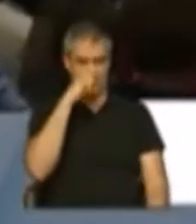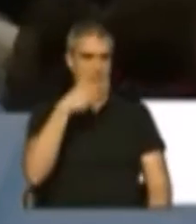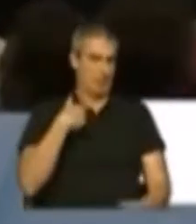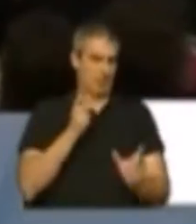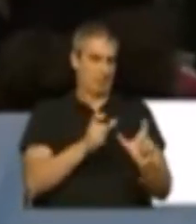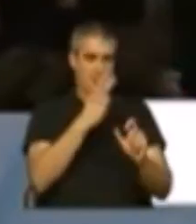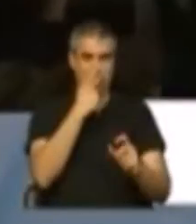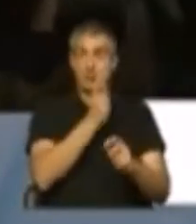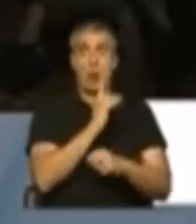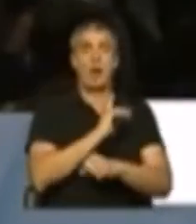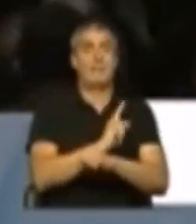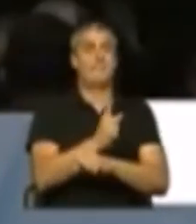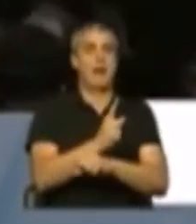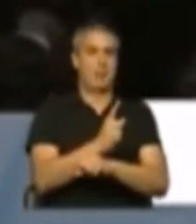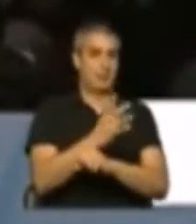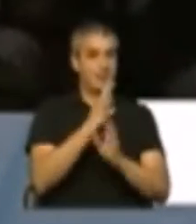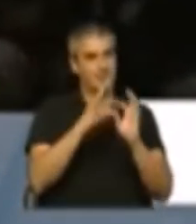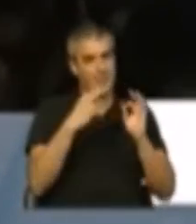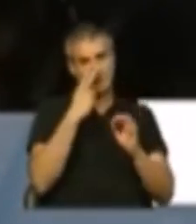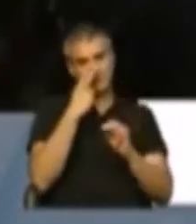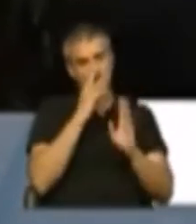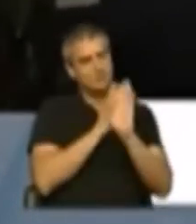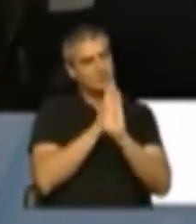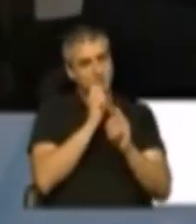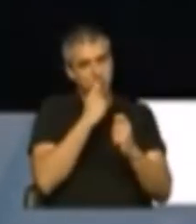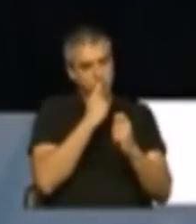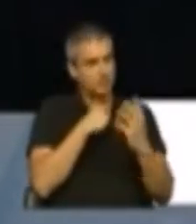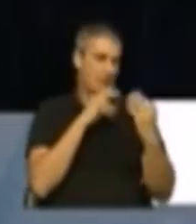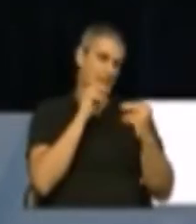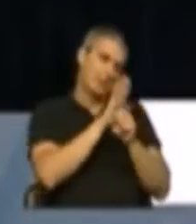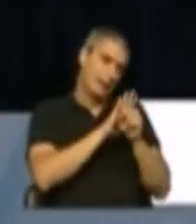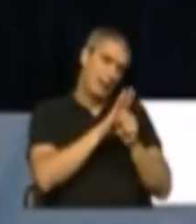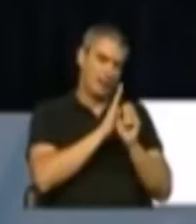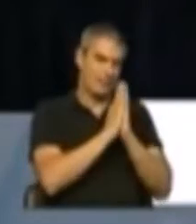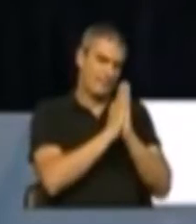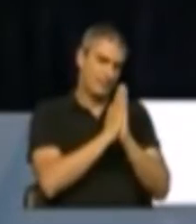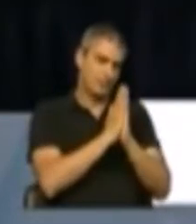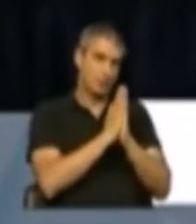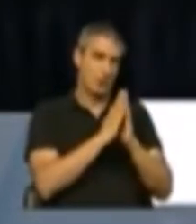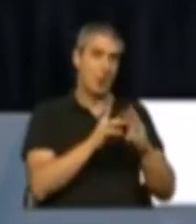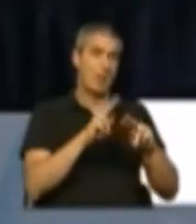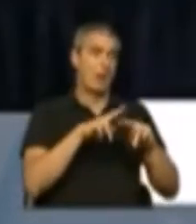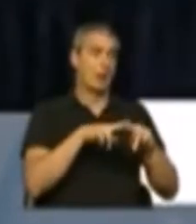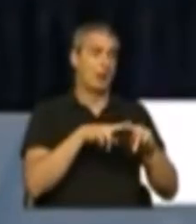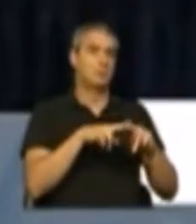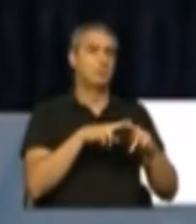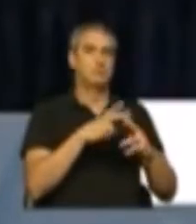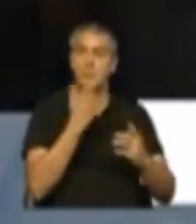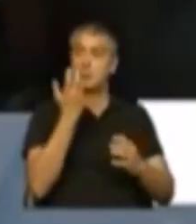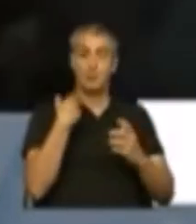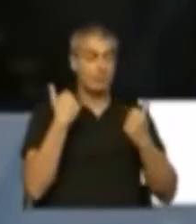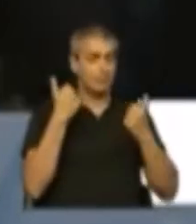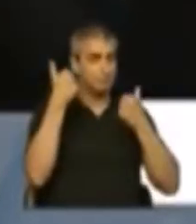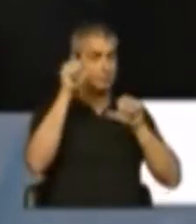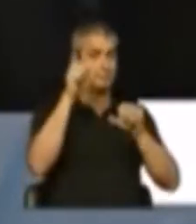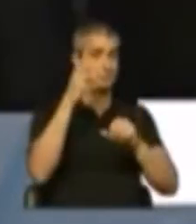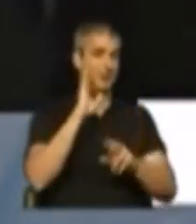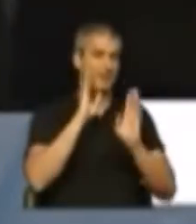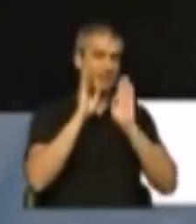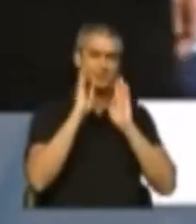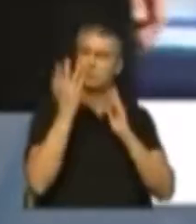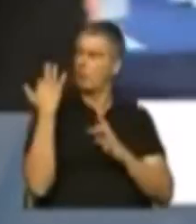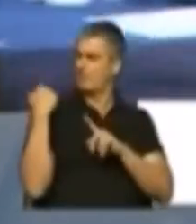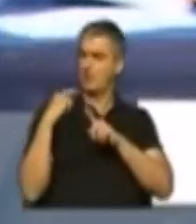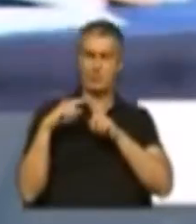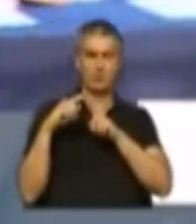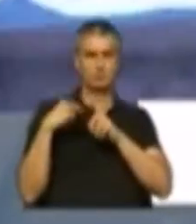זה לא היה מיד, כלומר בהתחלה ניסיתי מאחורי הקלעים ולדבר אל ליבו ולשכנע ולהזהיר. בפוסט אחד בפייסבוק לפני כמה